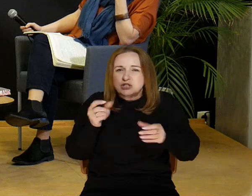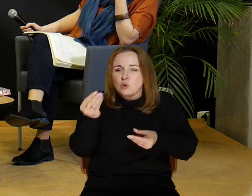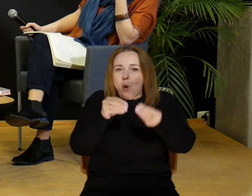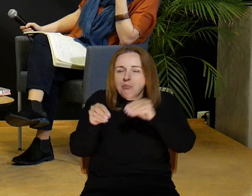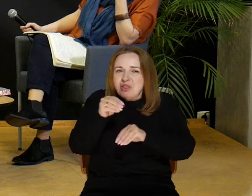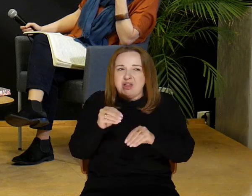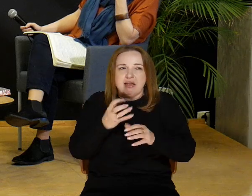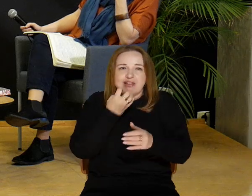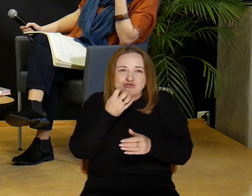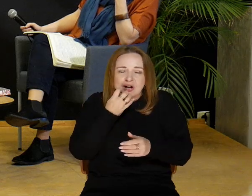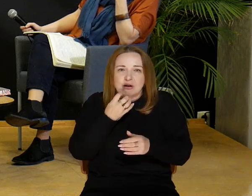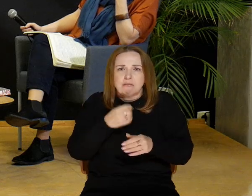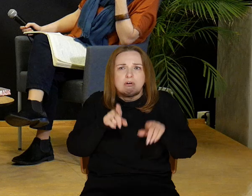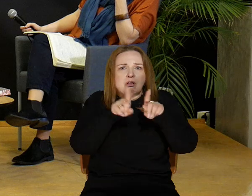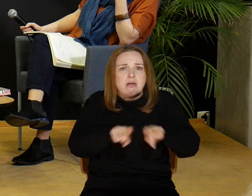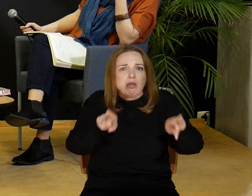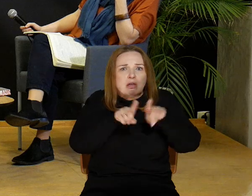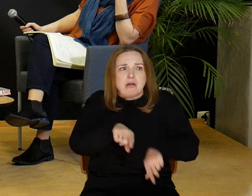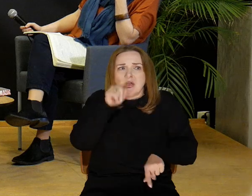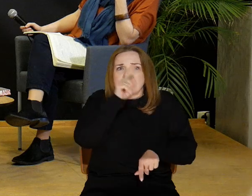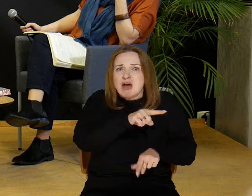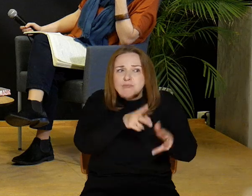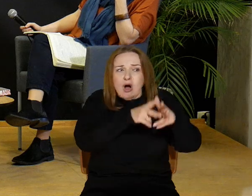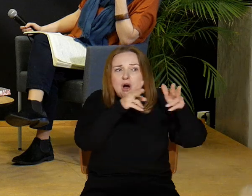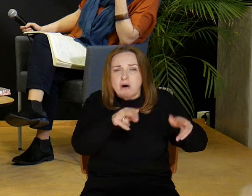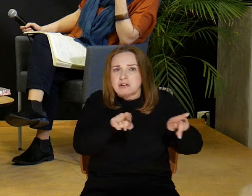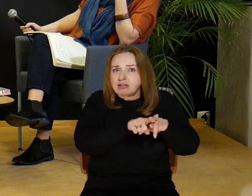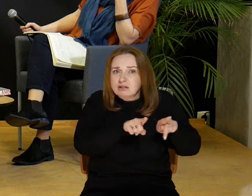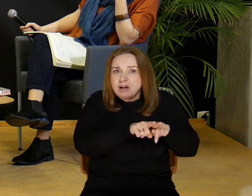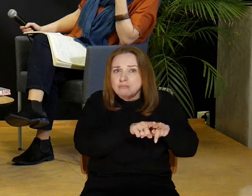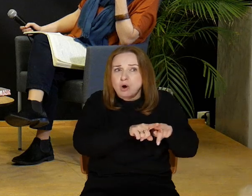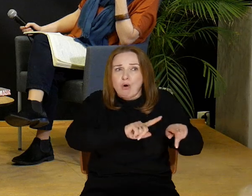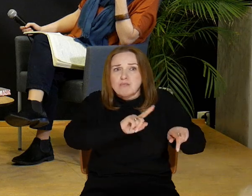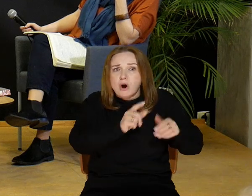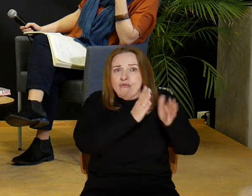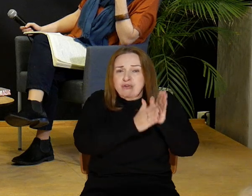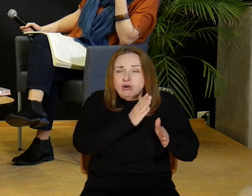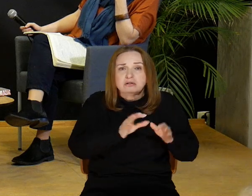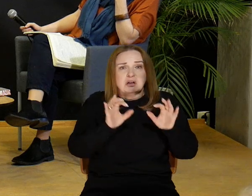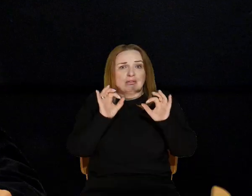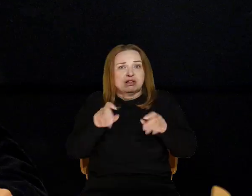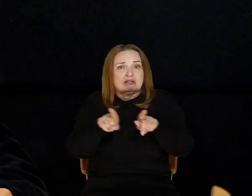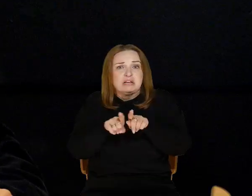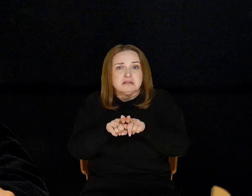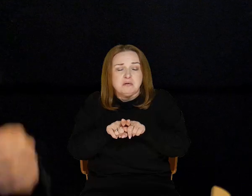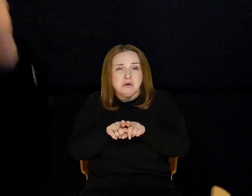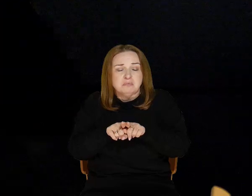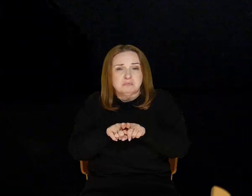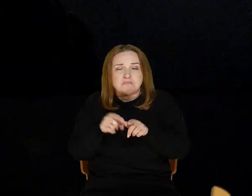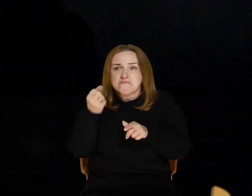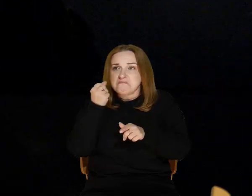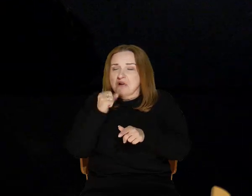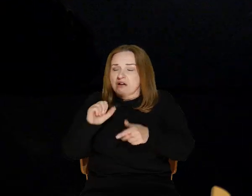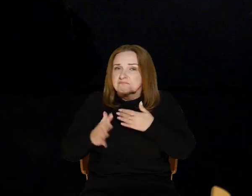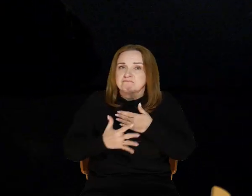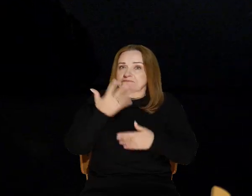ciągle, narzekają i to dokładnie to jest to, co oni opisują wśród tego pokolenia bezpośrednio powojennego, co ich tak uderzyło w tym.